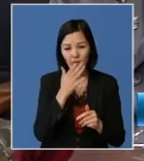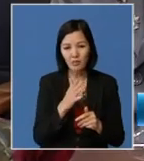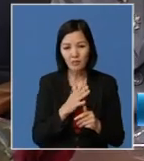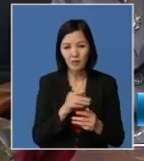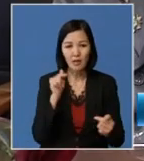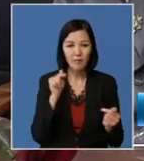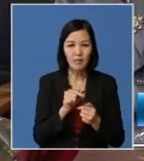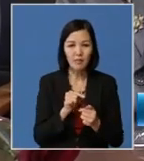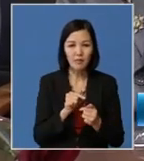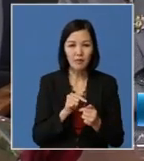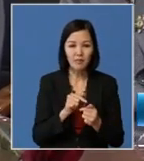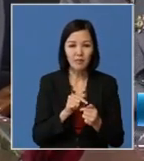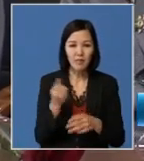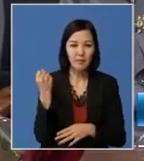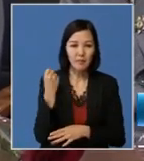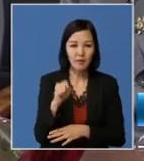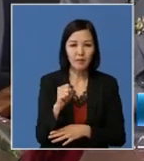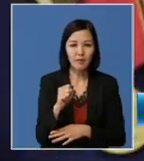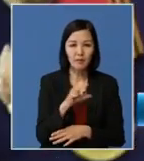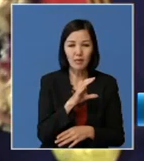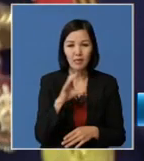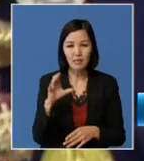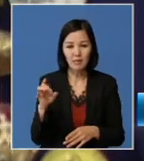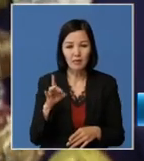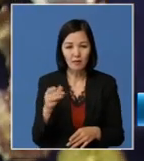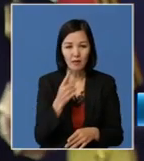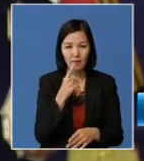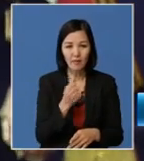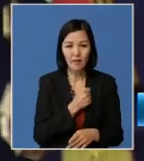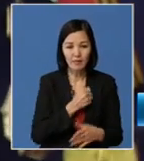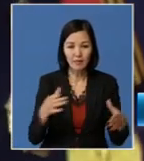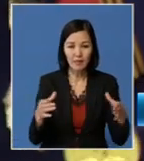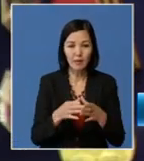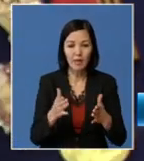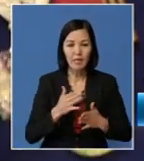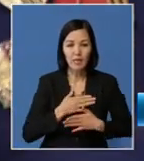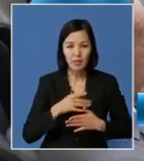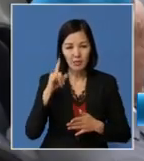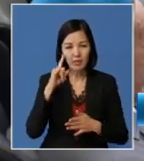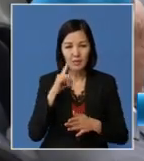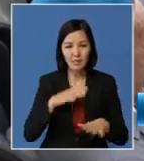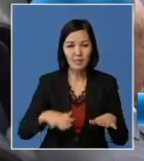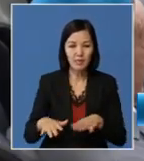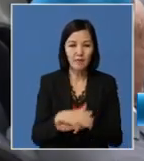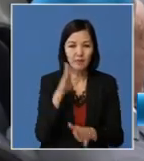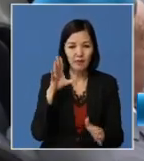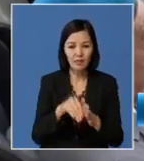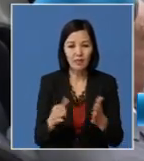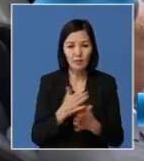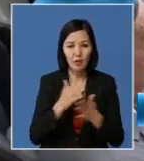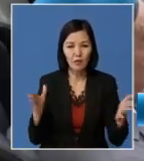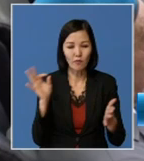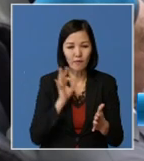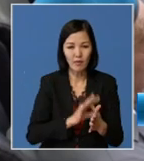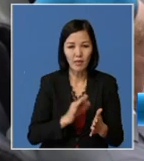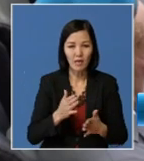противостоять ему и задушить в корне удалось советским войскам. И в эту великую победу наши земляки-казахстанцы внесли неоценимый вклад. Они